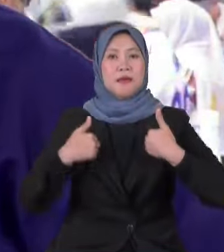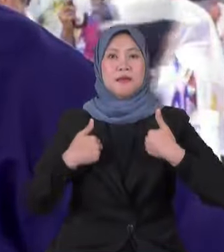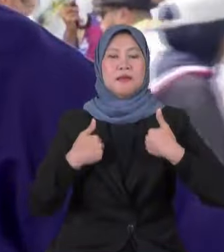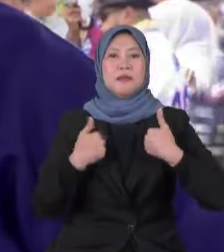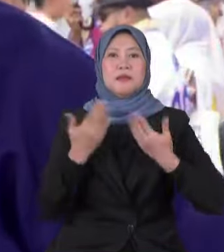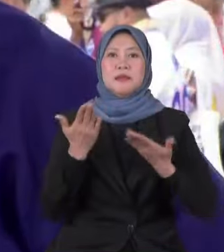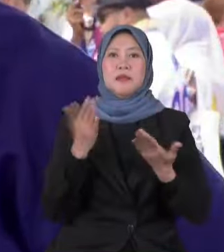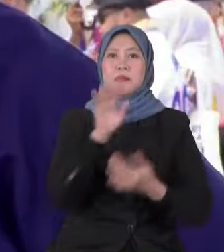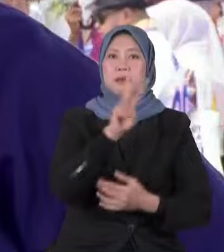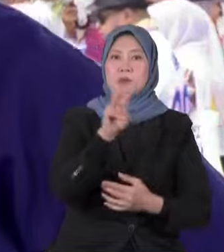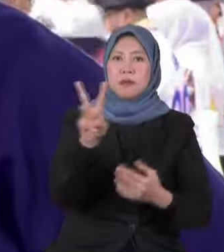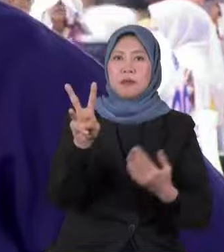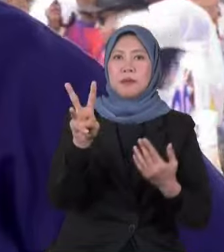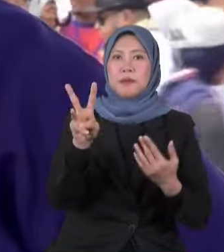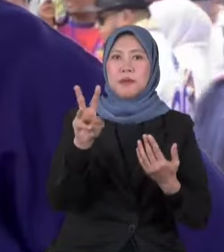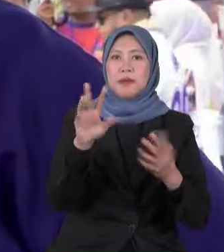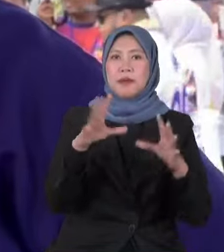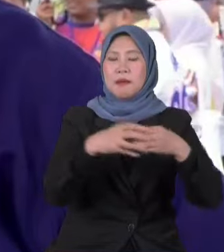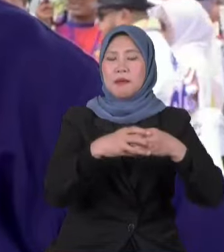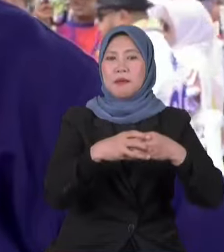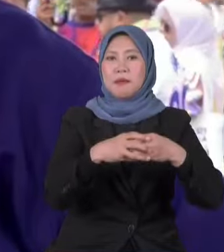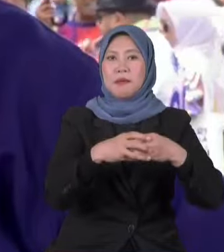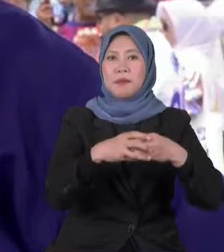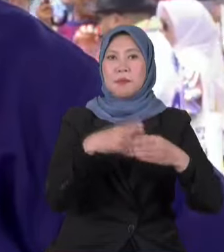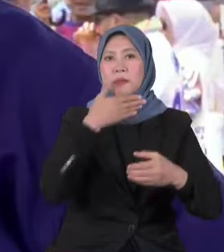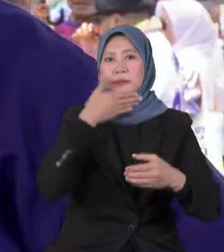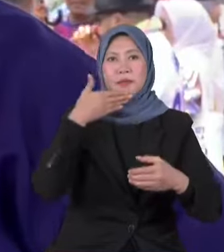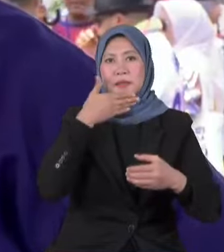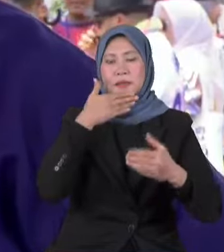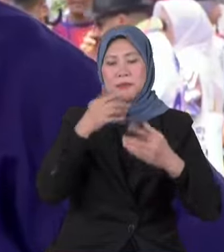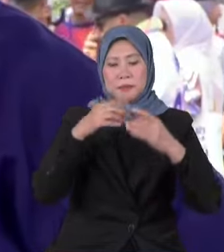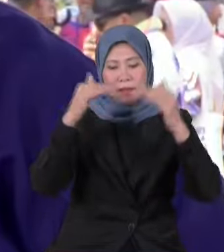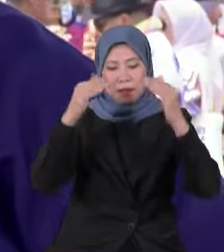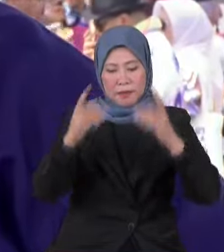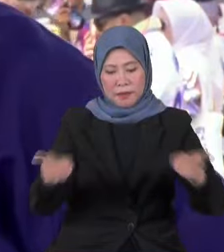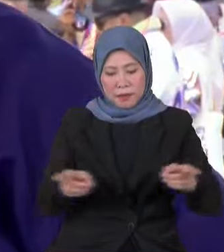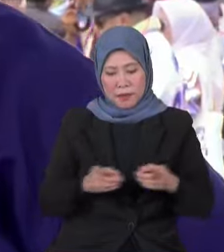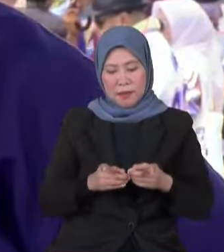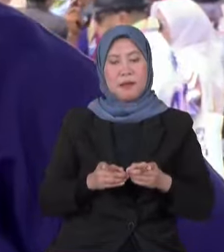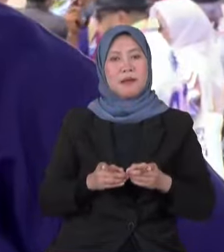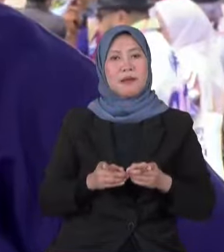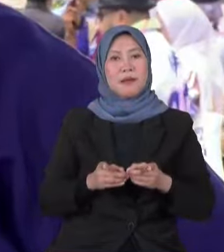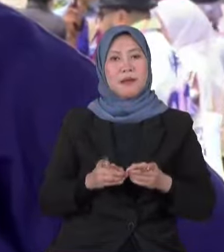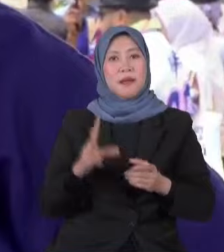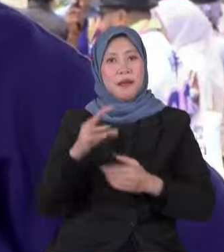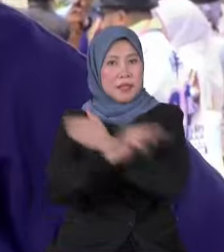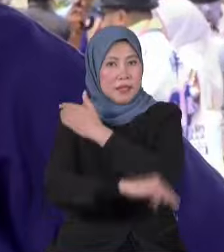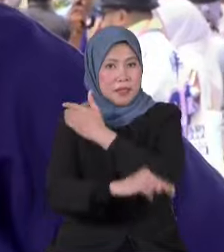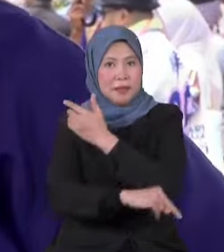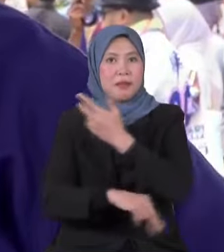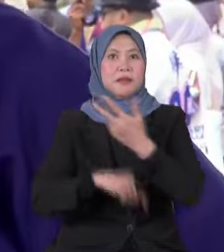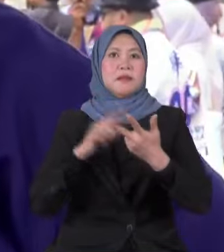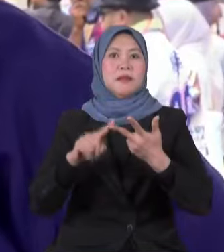ada Majlis Perundingan Belia di peringkat daerah, kali ini dijalankan peringkat negeri dan di peringkat nasional.